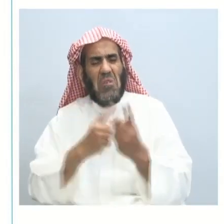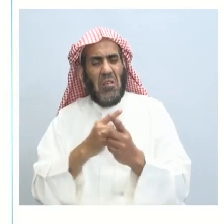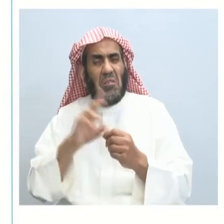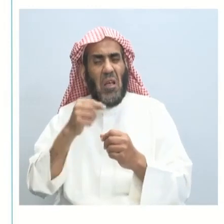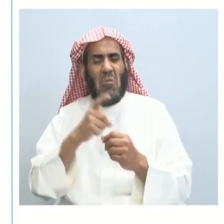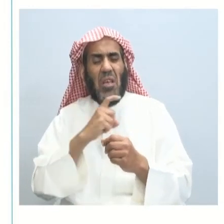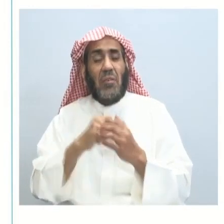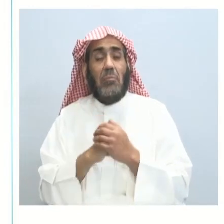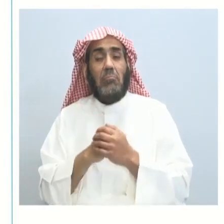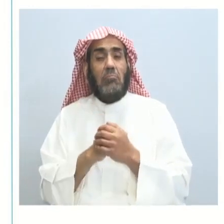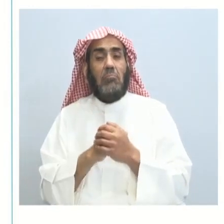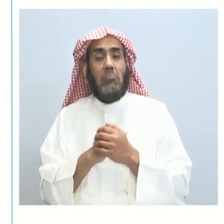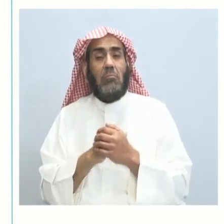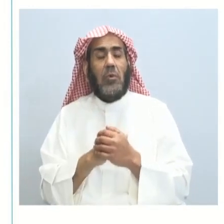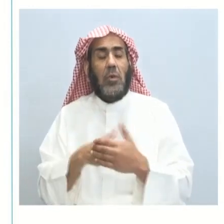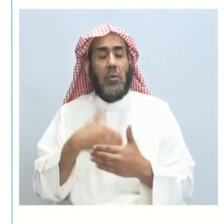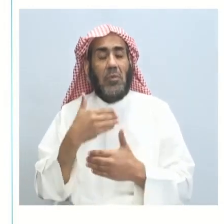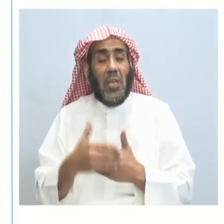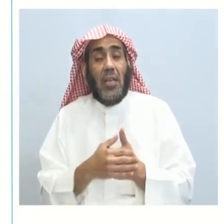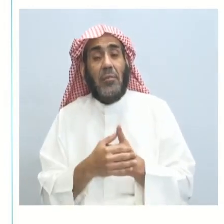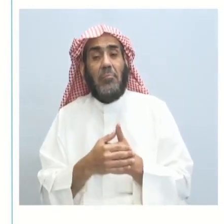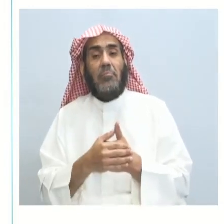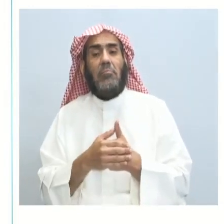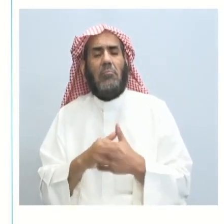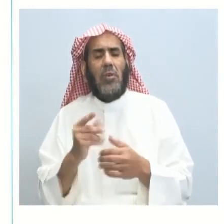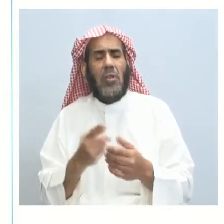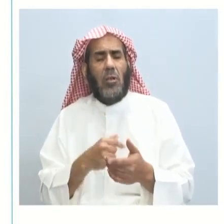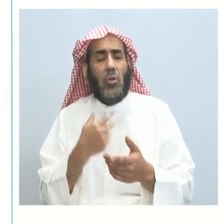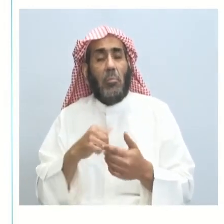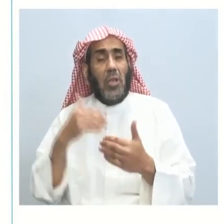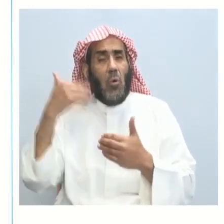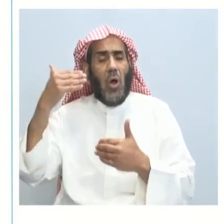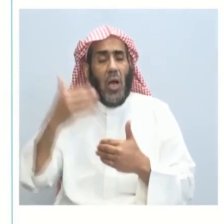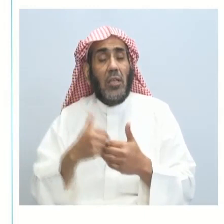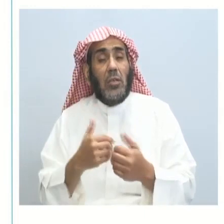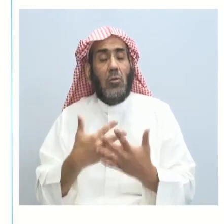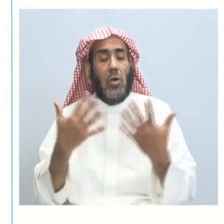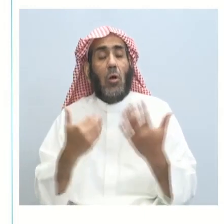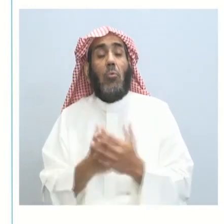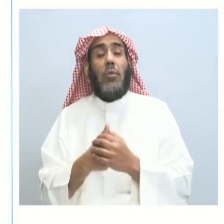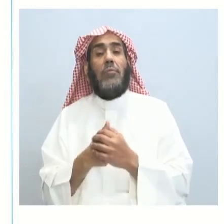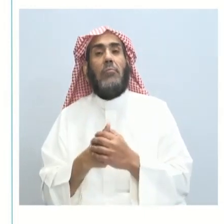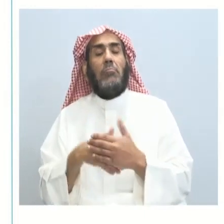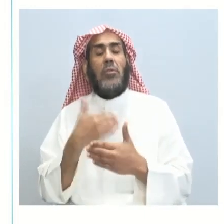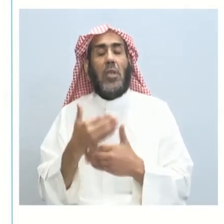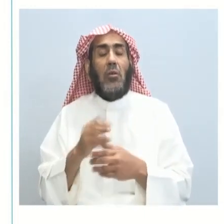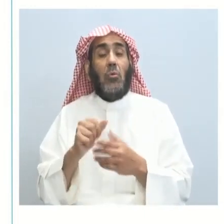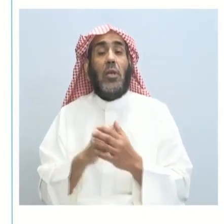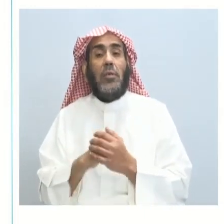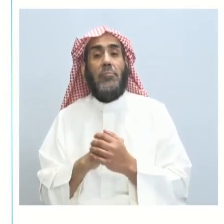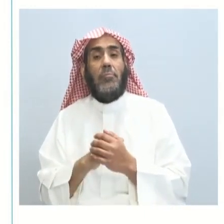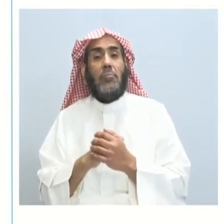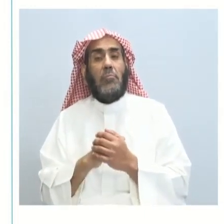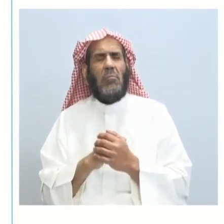معلومات ضعيفه بالتالي قد لا تلبي توقعات الجمهور او المضيف وبالتالي يكون